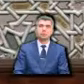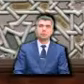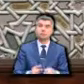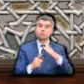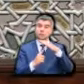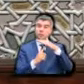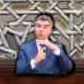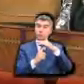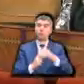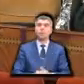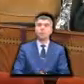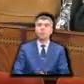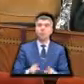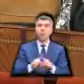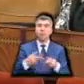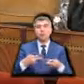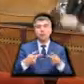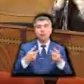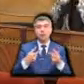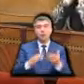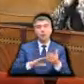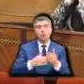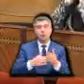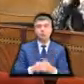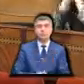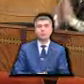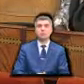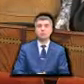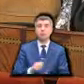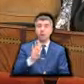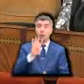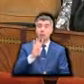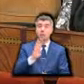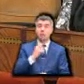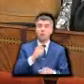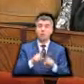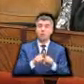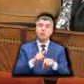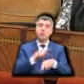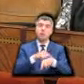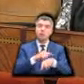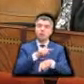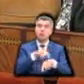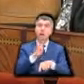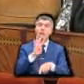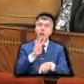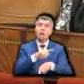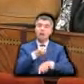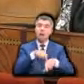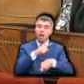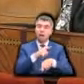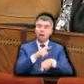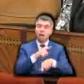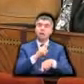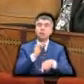غير باش نوروا الحضور الكريم، اولا اضرب عاد السواعي ديال التاخير، راه ماشي معقوله. هذا من جهه، ومن جهه